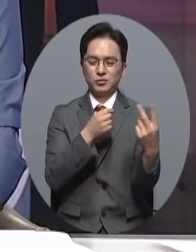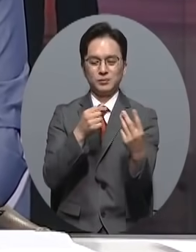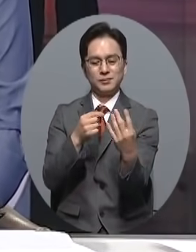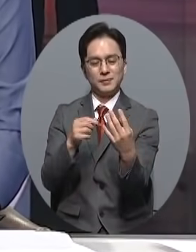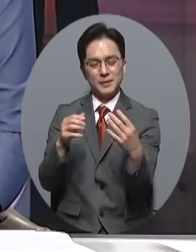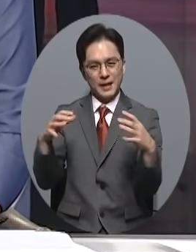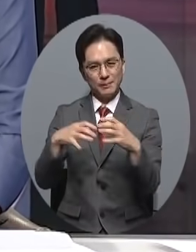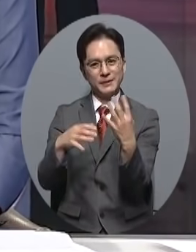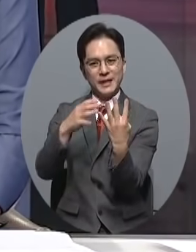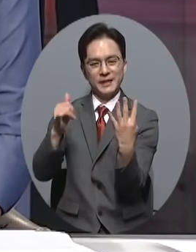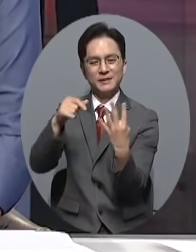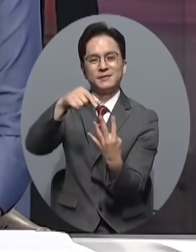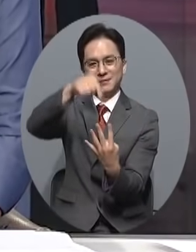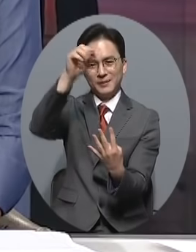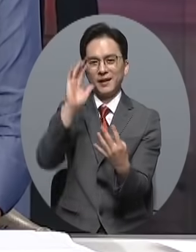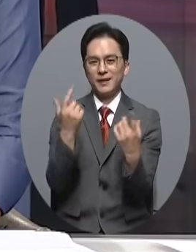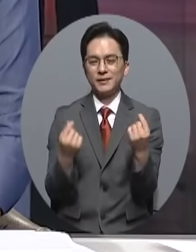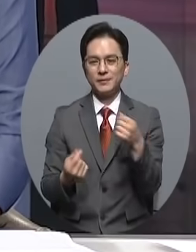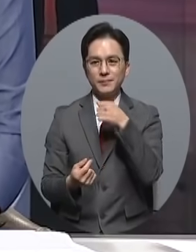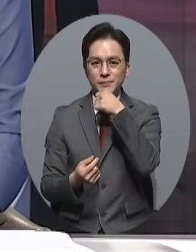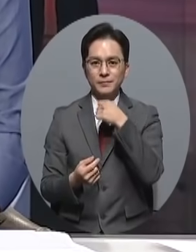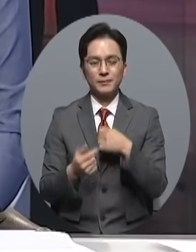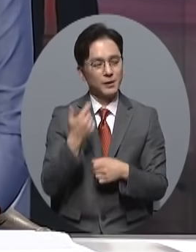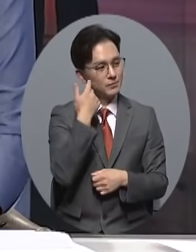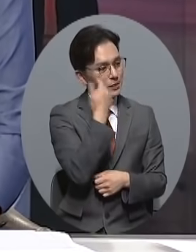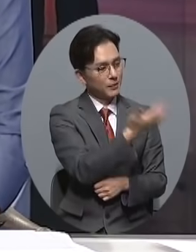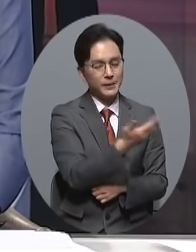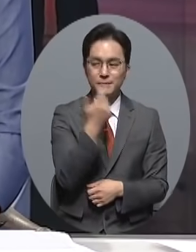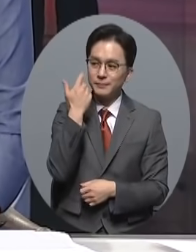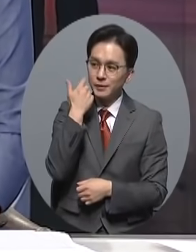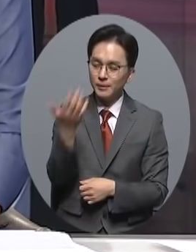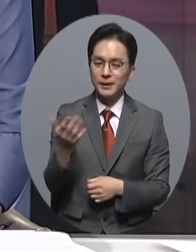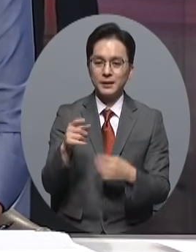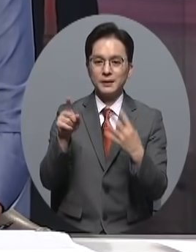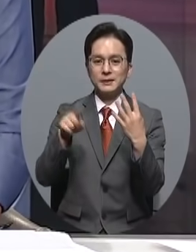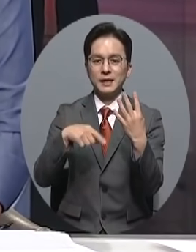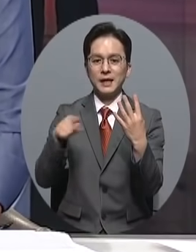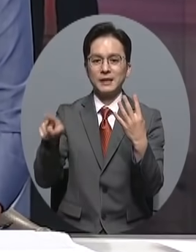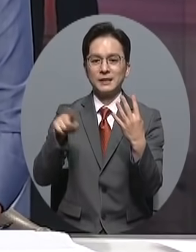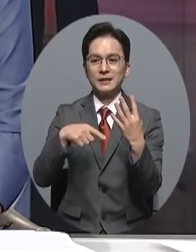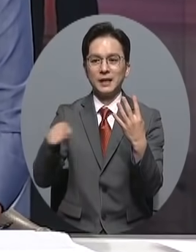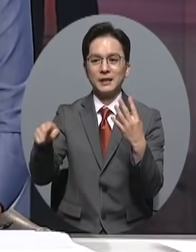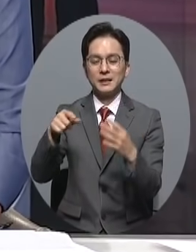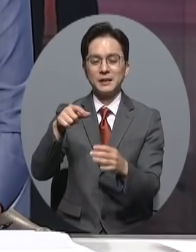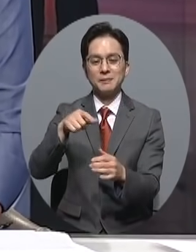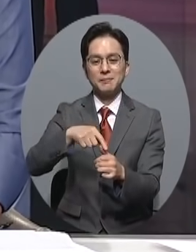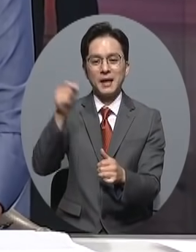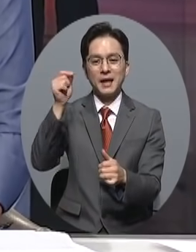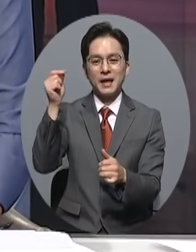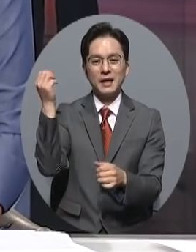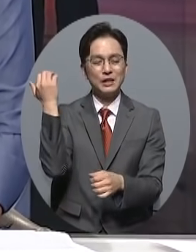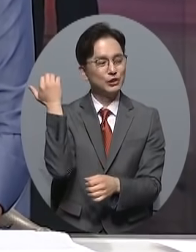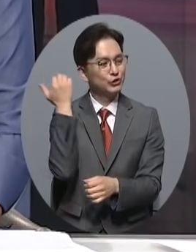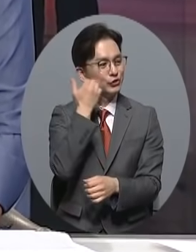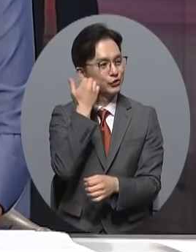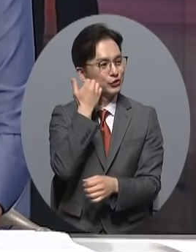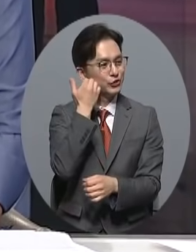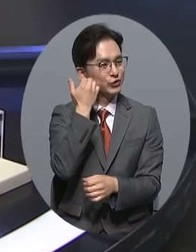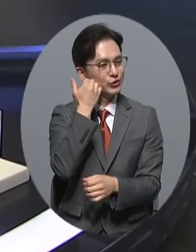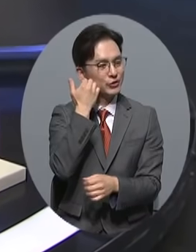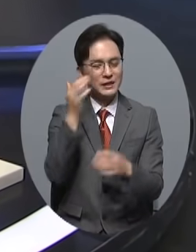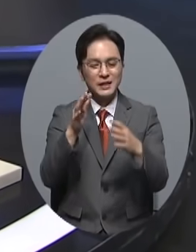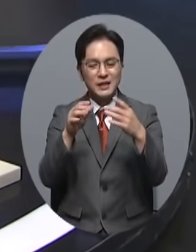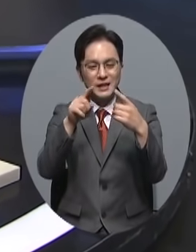3등은 뭐 실명을 걸어 놔도 네. 어느 정도 이제 확정된 거 아니냐 이런 분위기인데 마지막 한 후보가 이제